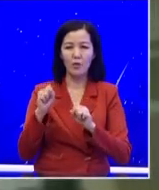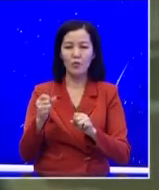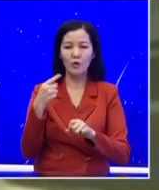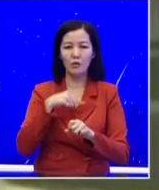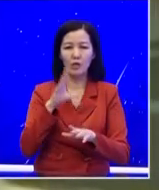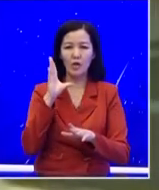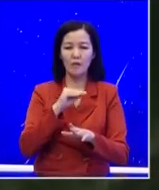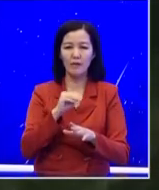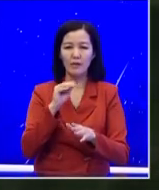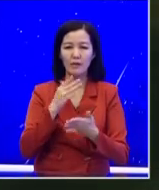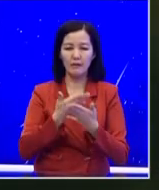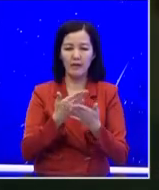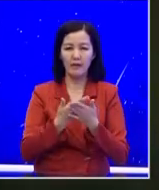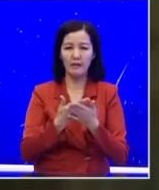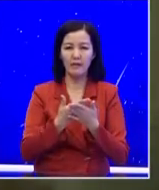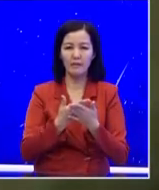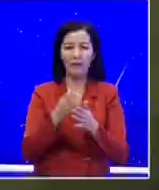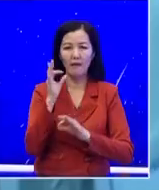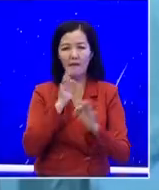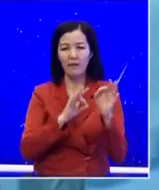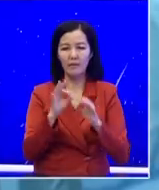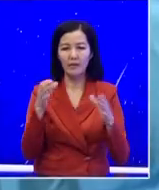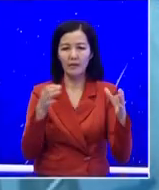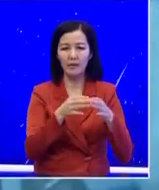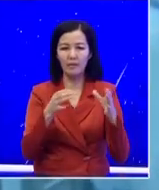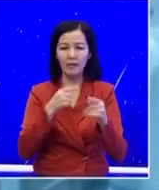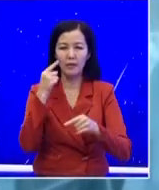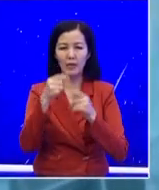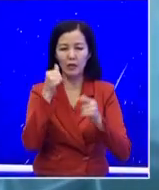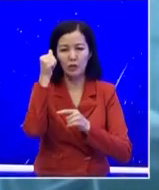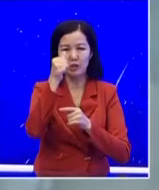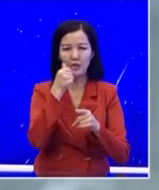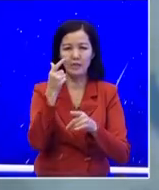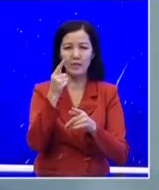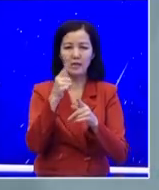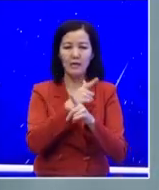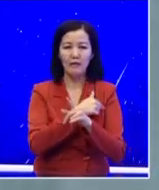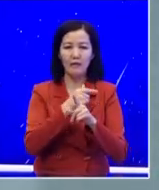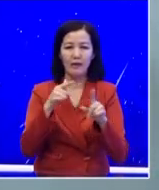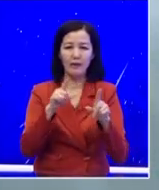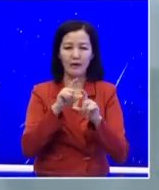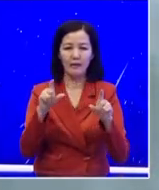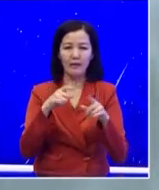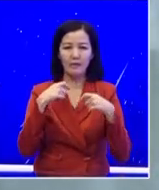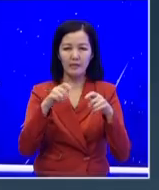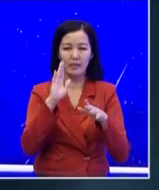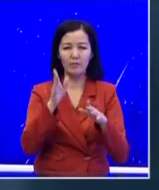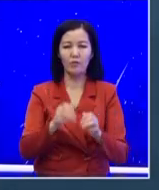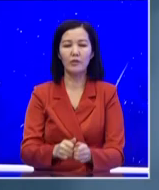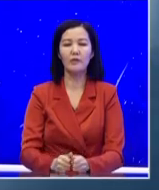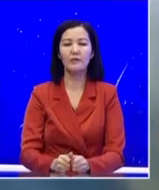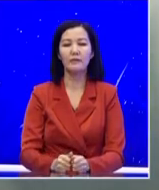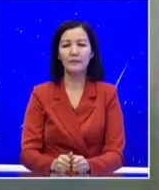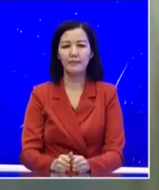қабілеті дәлелденсе, фармацевтикалық компаниялар оларды келер жылға дейін дәріханаларға шығаруды көздеп отыр. Топтаманы